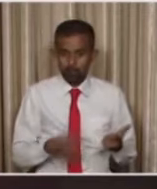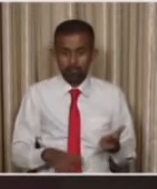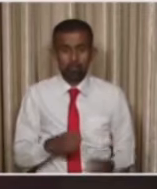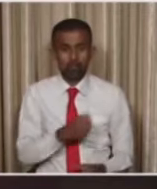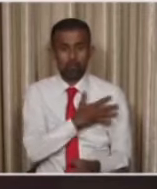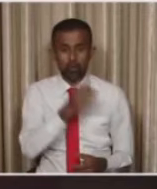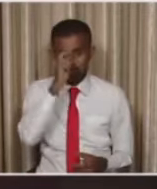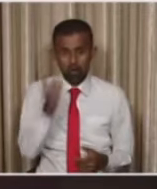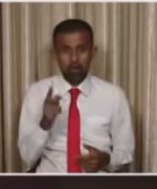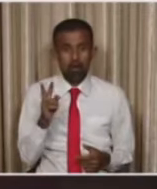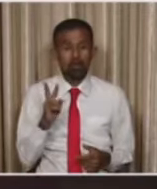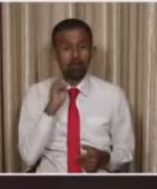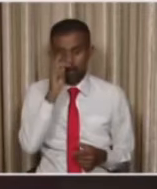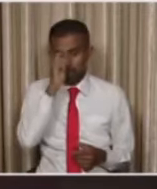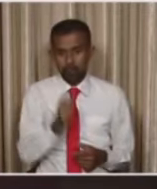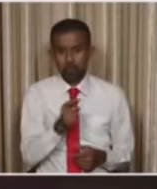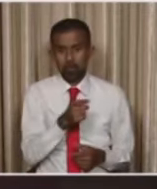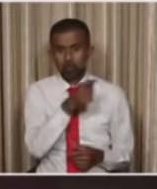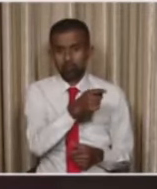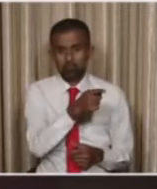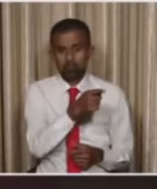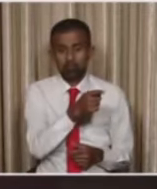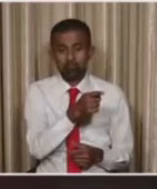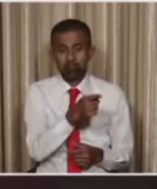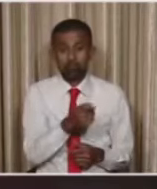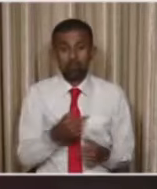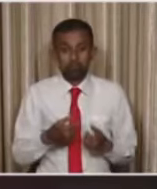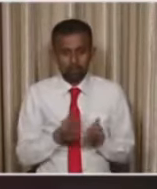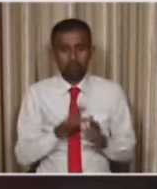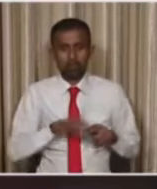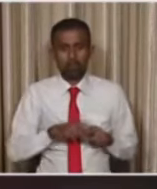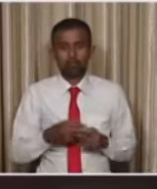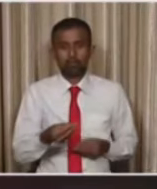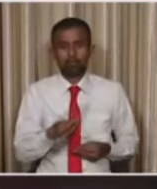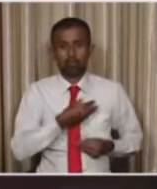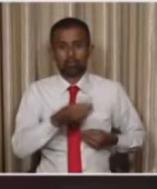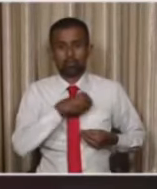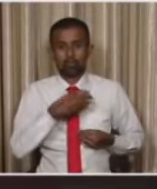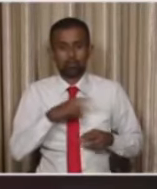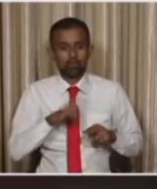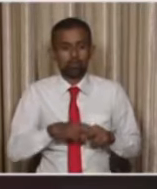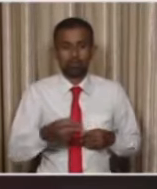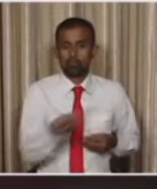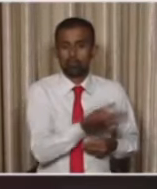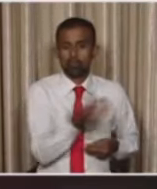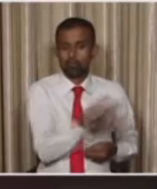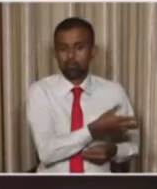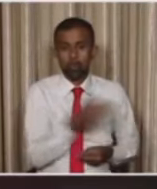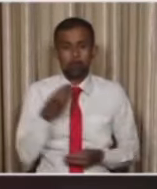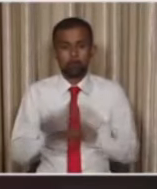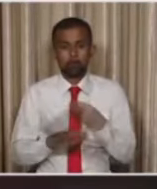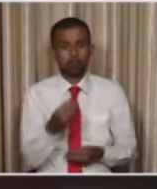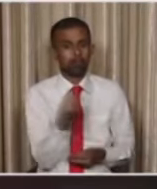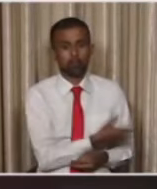ගෝඨාභය මහත්තයා හිටියා, රන්ලික්කසේ මහත්තයා හිටියා. මේ අය සවල් වලින් බෙදුවා තම තමන්ට. පවුලට බෙදාගත්තා, ගජමිතුරන්ට බෙදුවා, ව්‍යාපාරික පැලැන්ති වලට